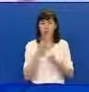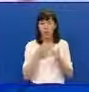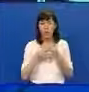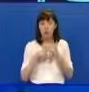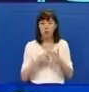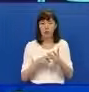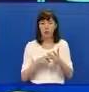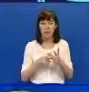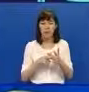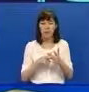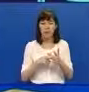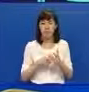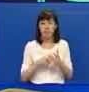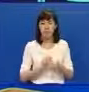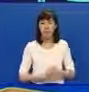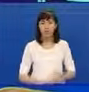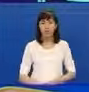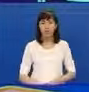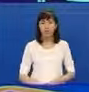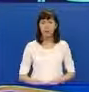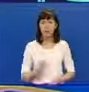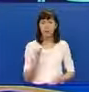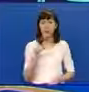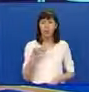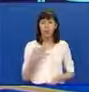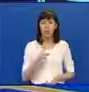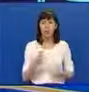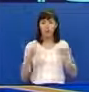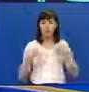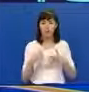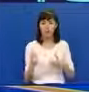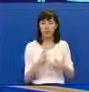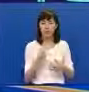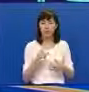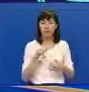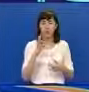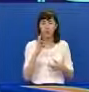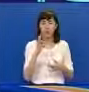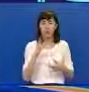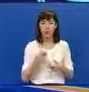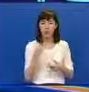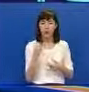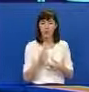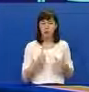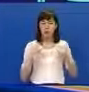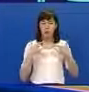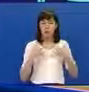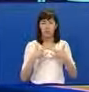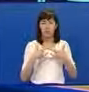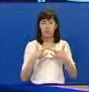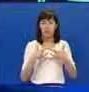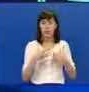Асенұлы. Аналогы телевидения, енді бірінші ол 100% цифрлық эфирлік телевидения